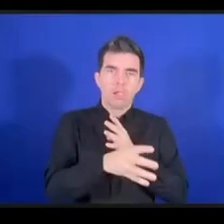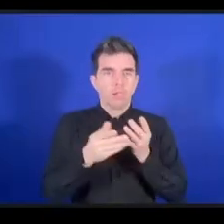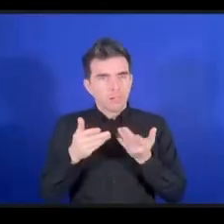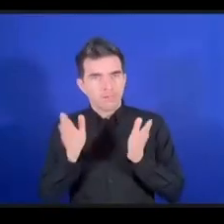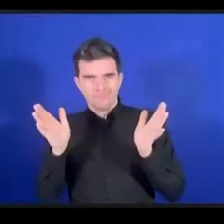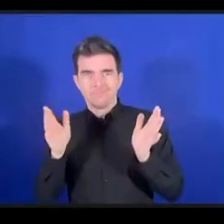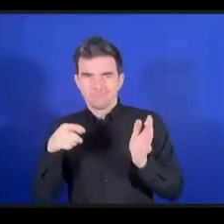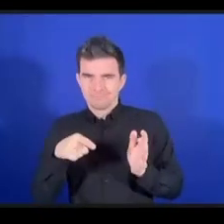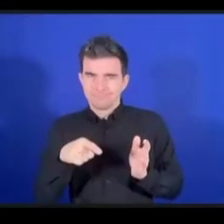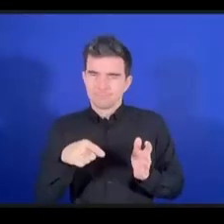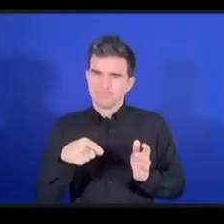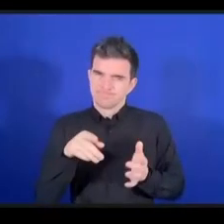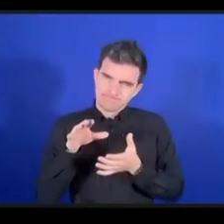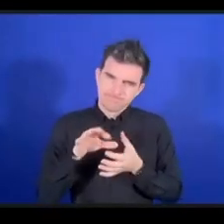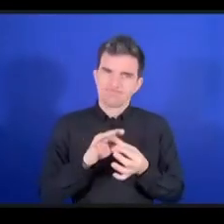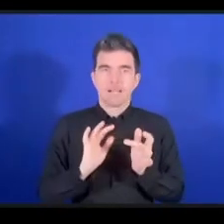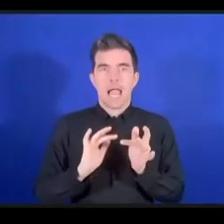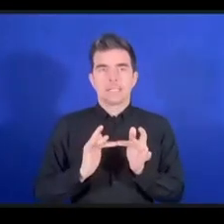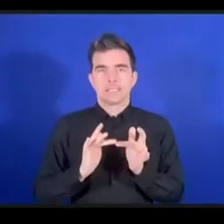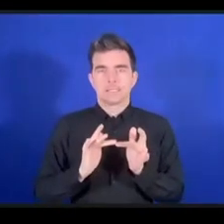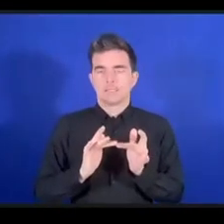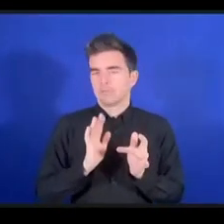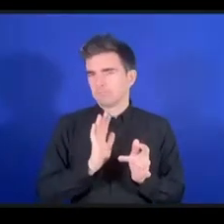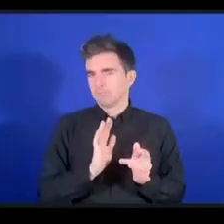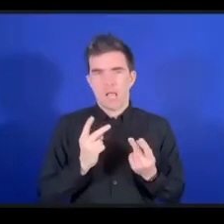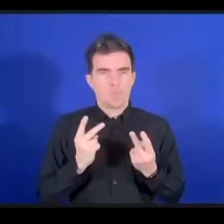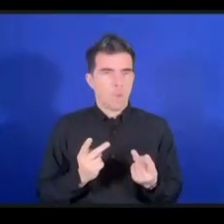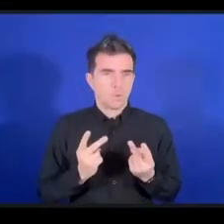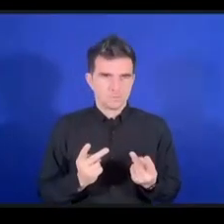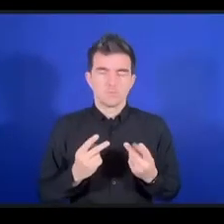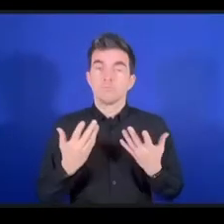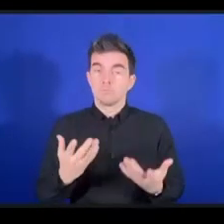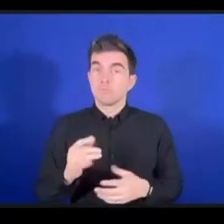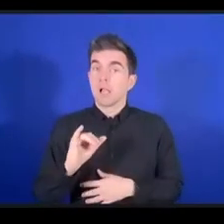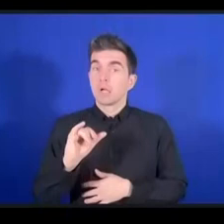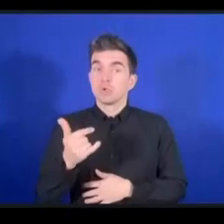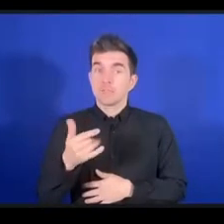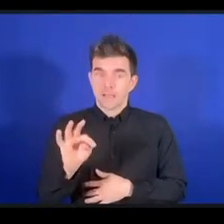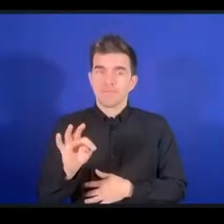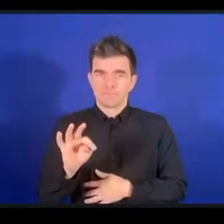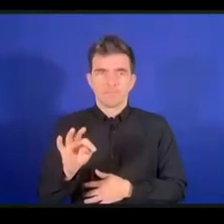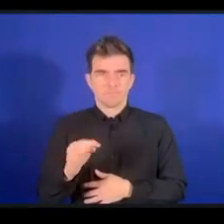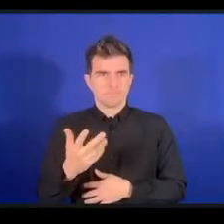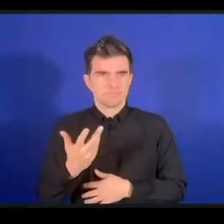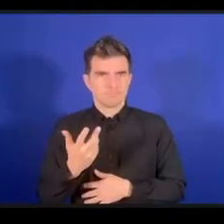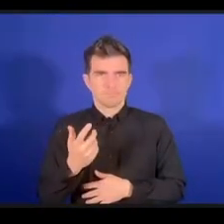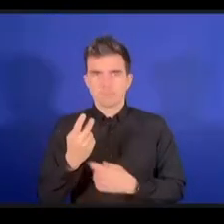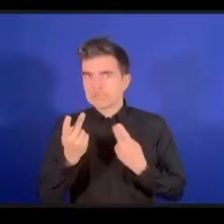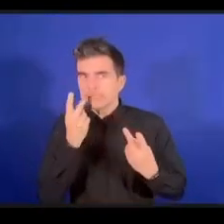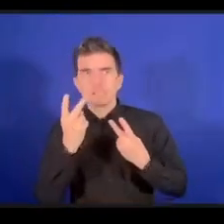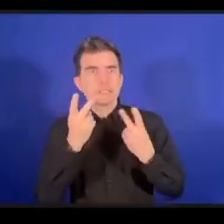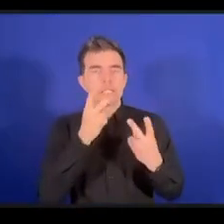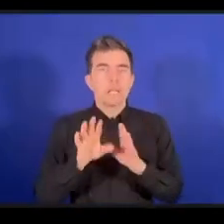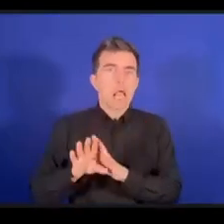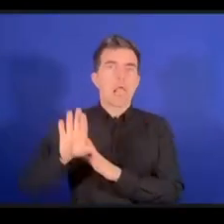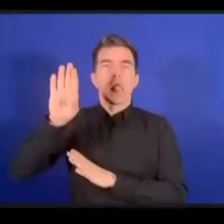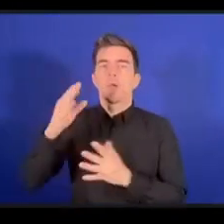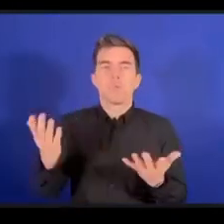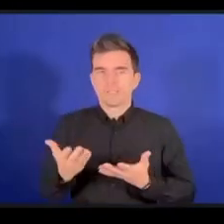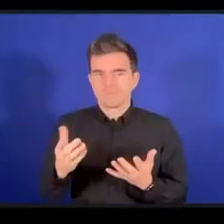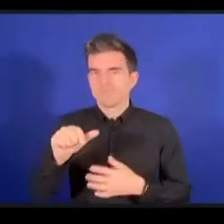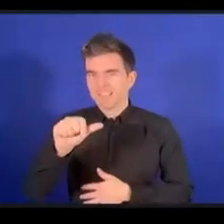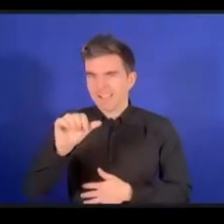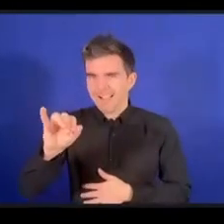我们讲很多，人工智能啊。我想问一下您，